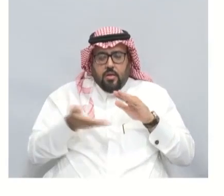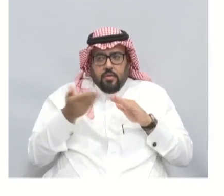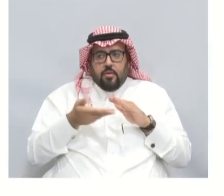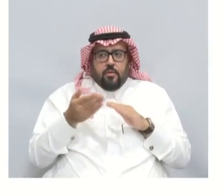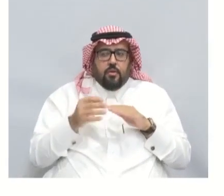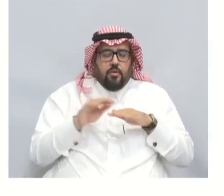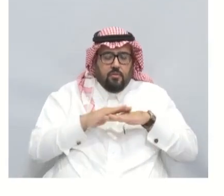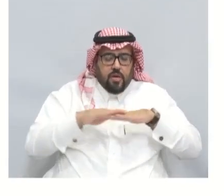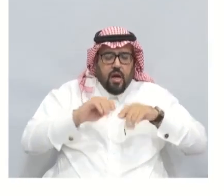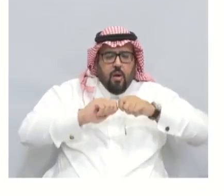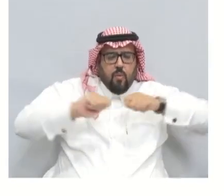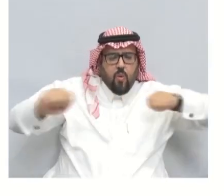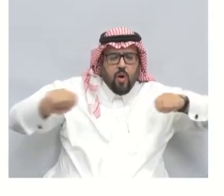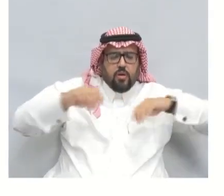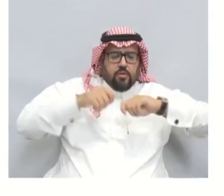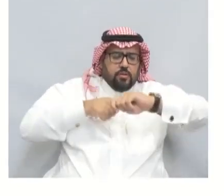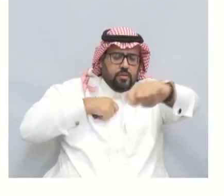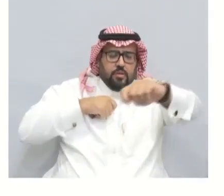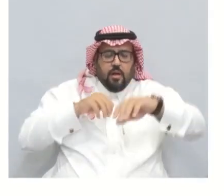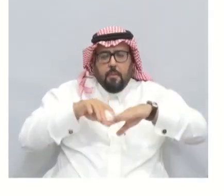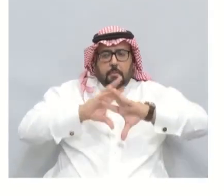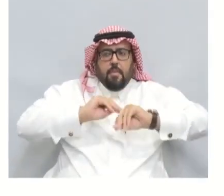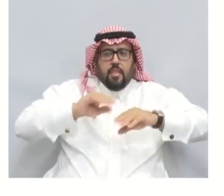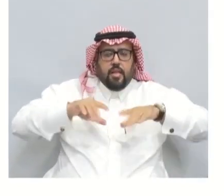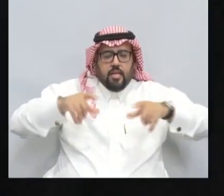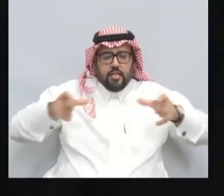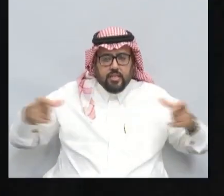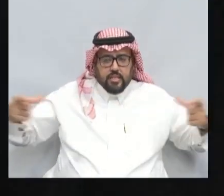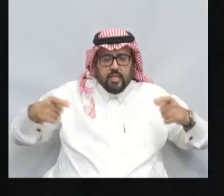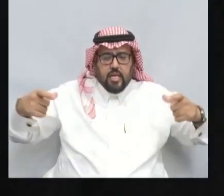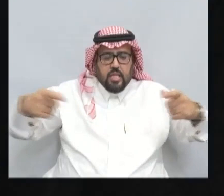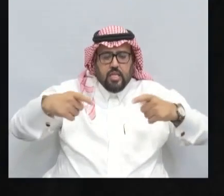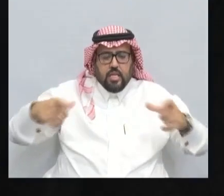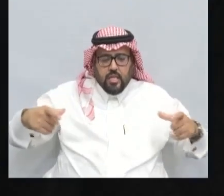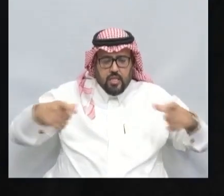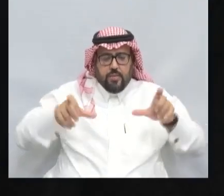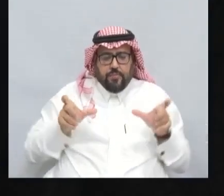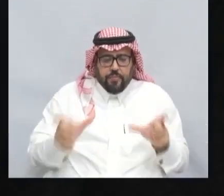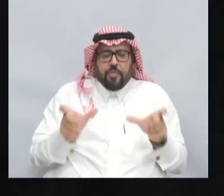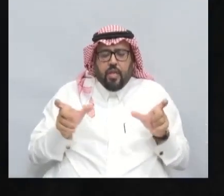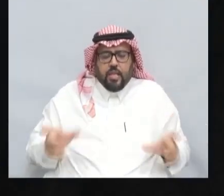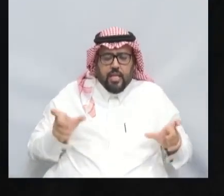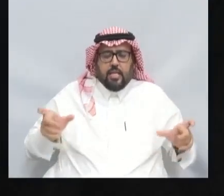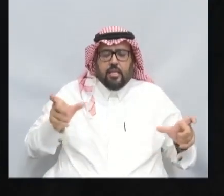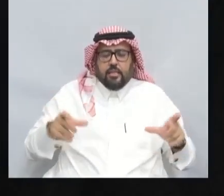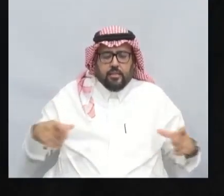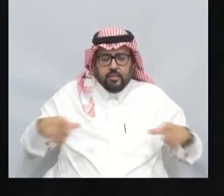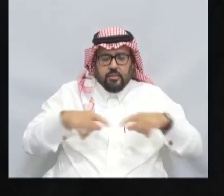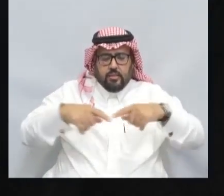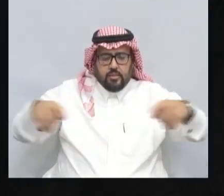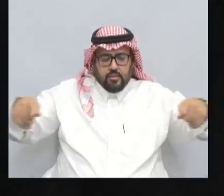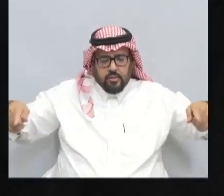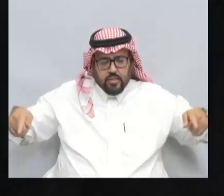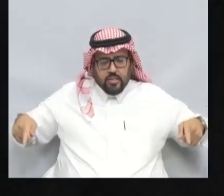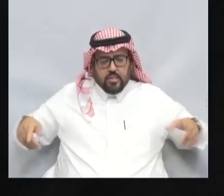بازلتية منبسطة واسعة الامتداد أفقي كالدرع. الدرع عبارة عن إيش؟ لما شخص يأخذ درع عبارة عن ماذا؟ عبارة عن